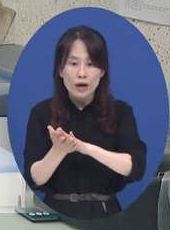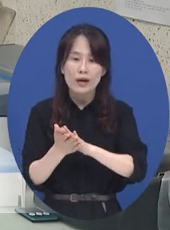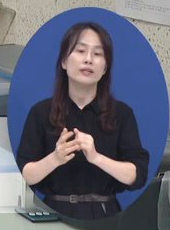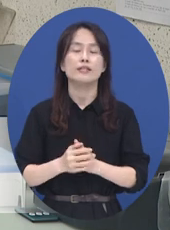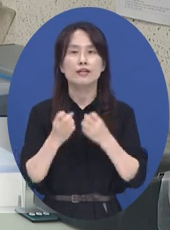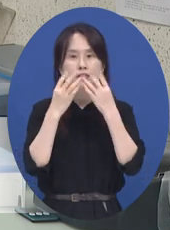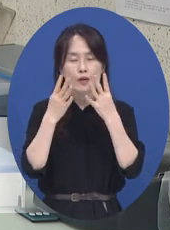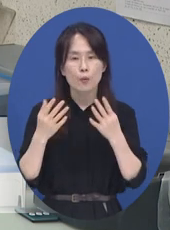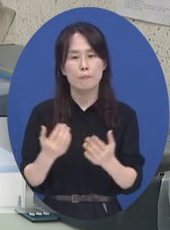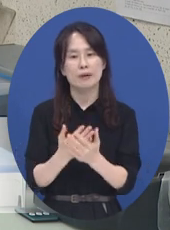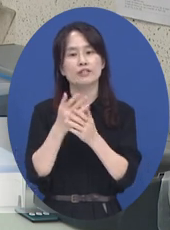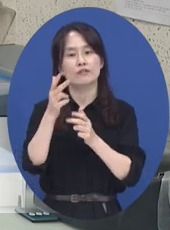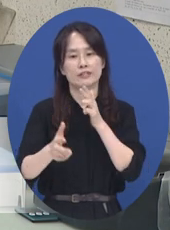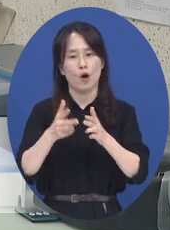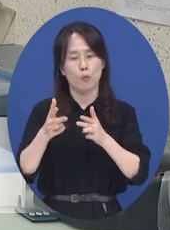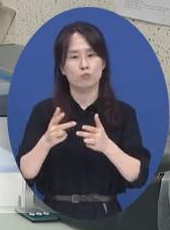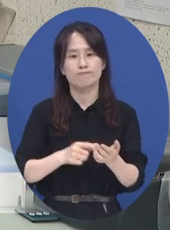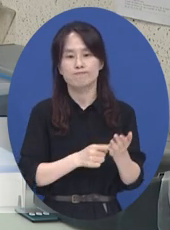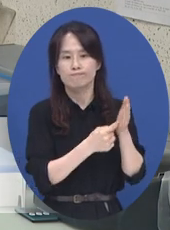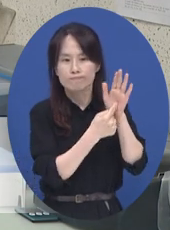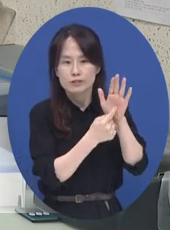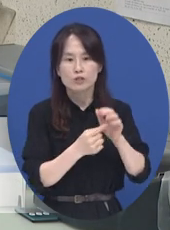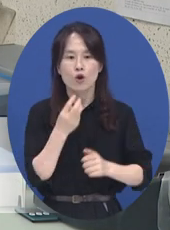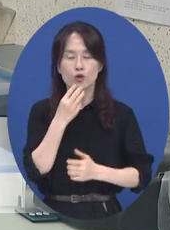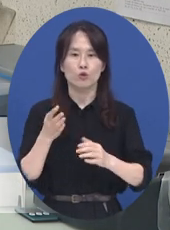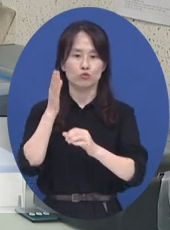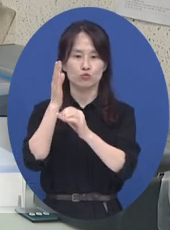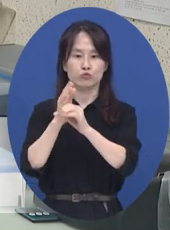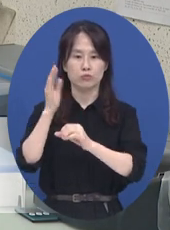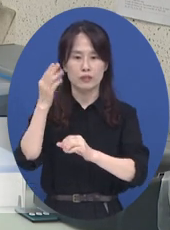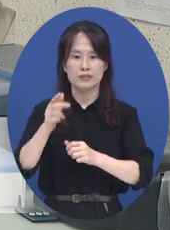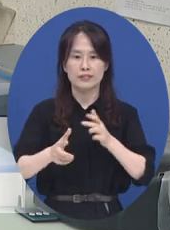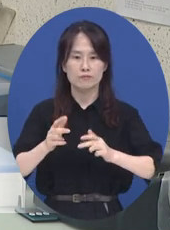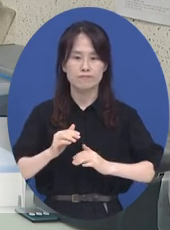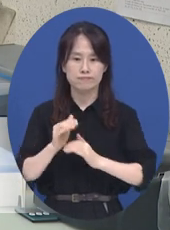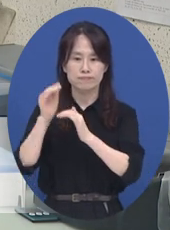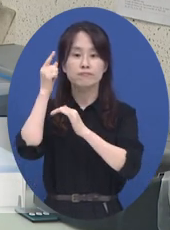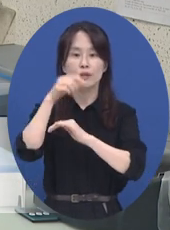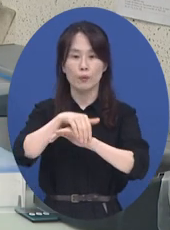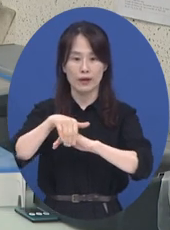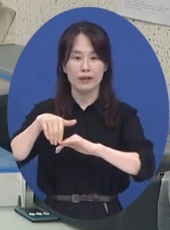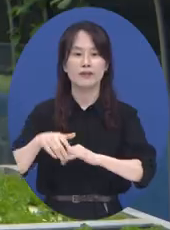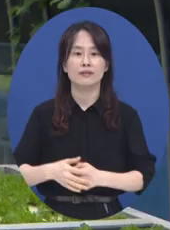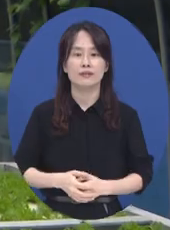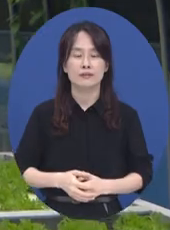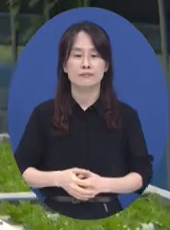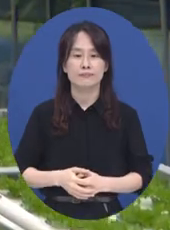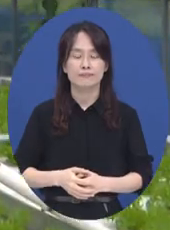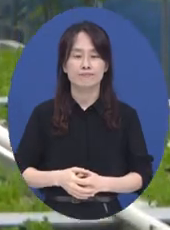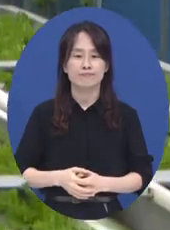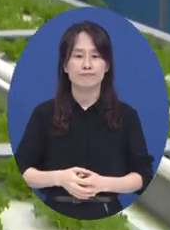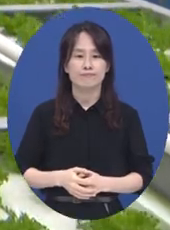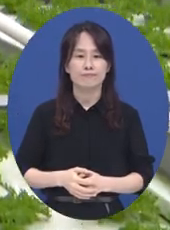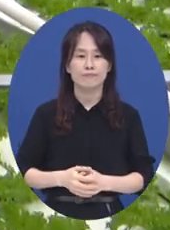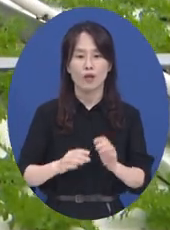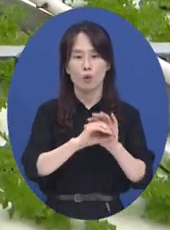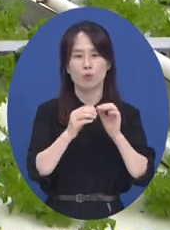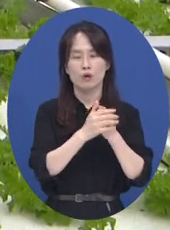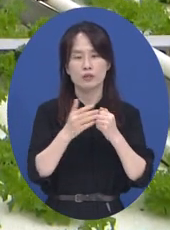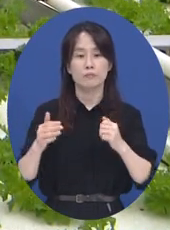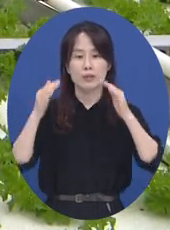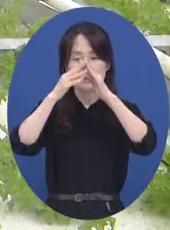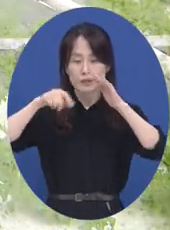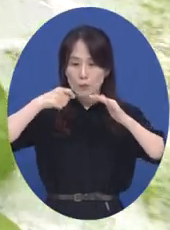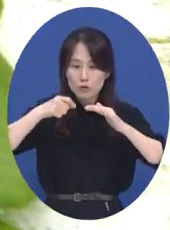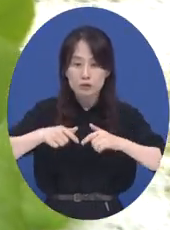신성장 사업으로 대두할 것이며, 경기도가 그의 중심이 되어서 이 사업을 추진할 계획입니다. 특히 코로나19로 집밥